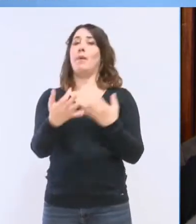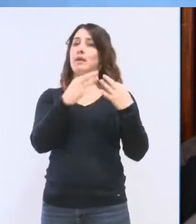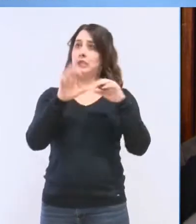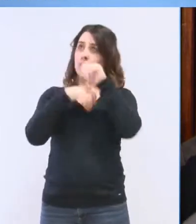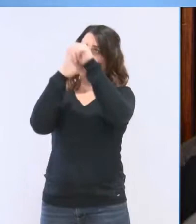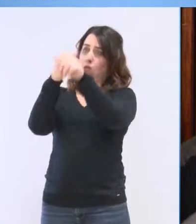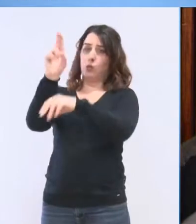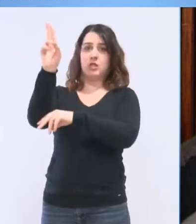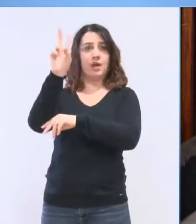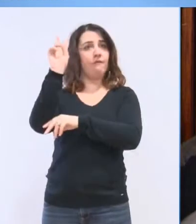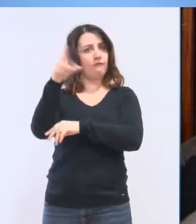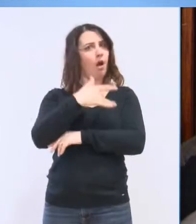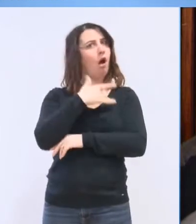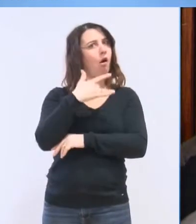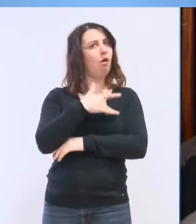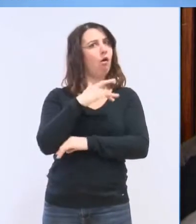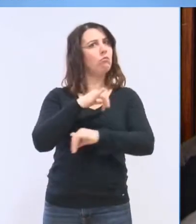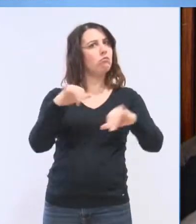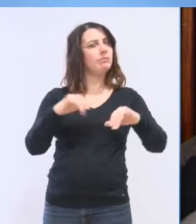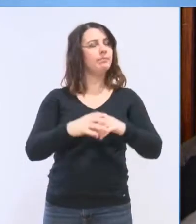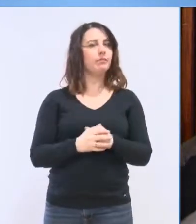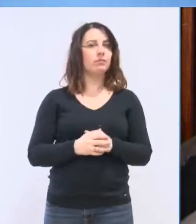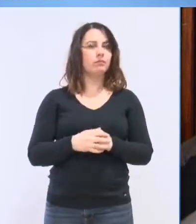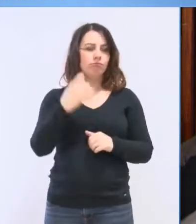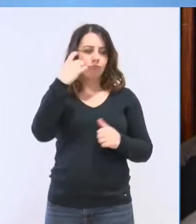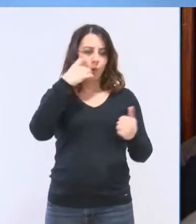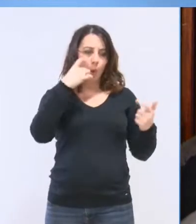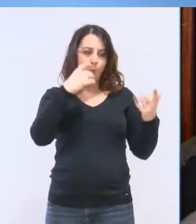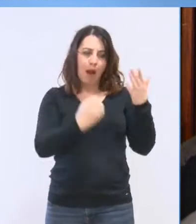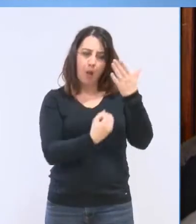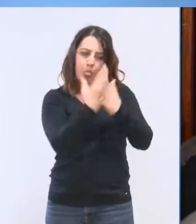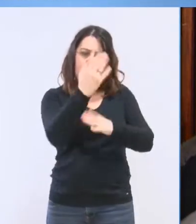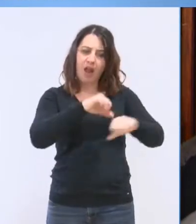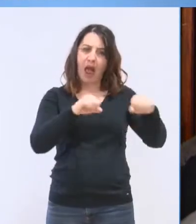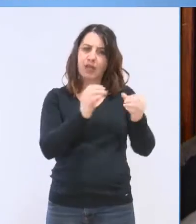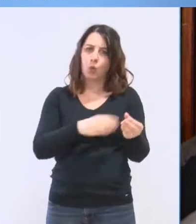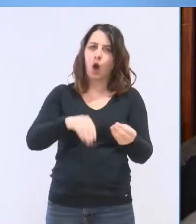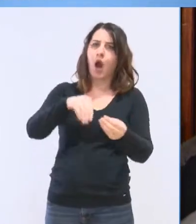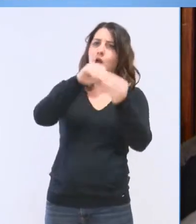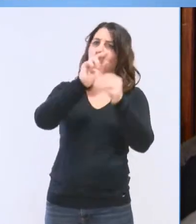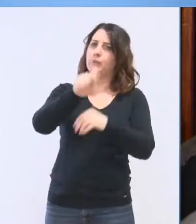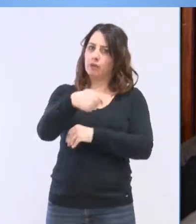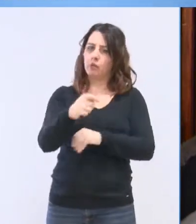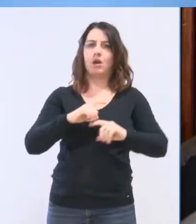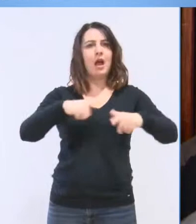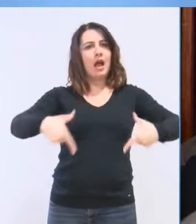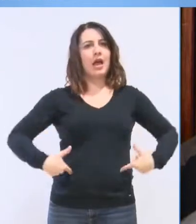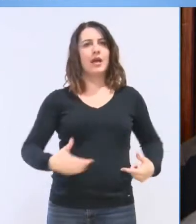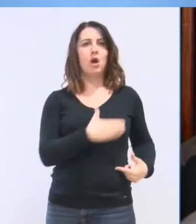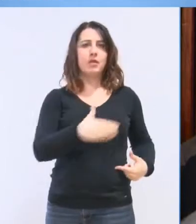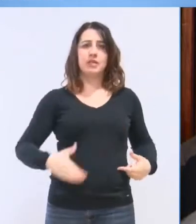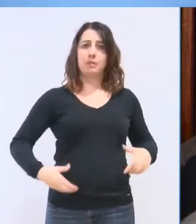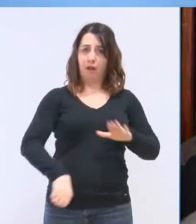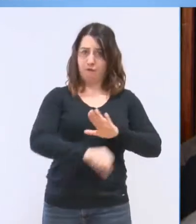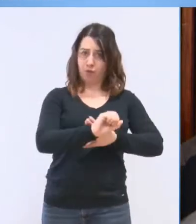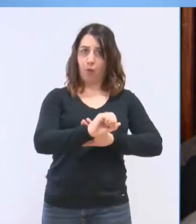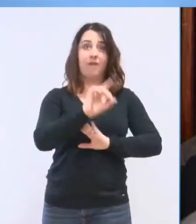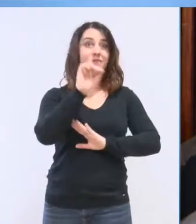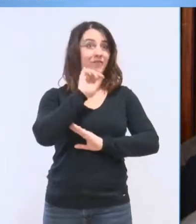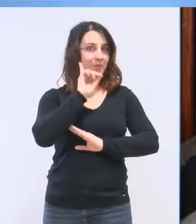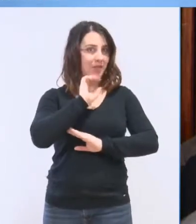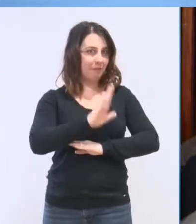et qui sont d'ailleurs très intéressants. Je remarque des actions nouvelles, c'est clair. L'école municipale de football